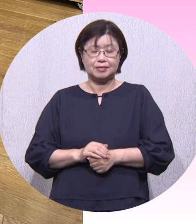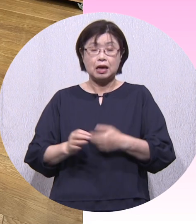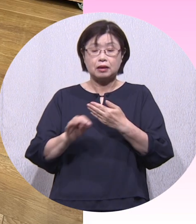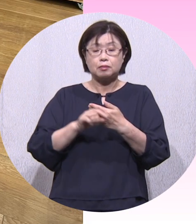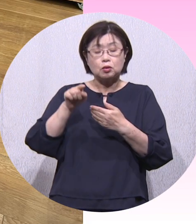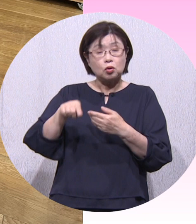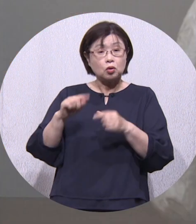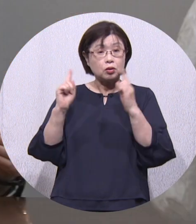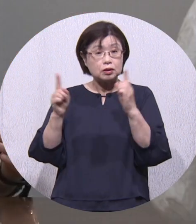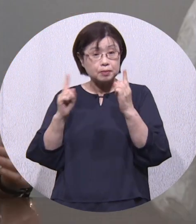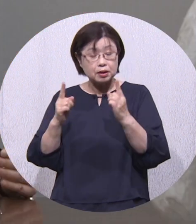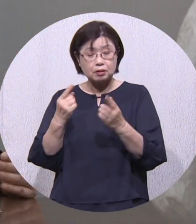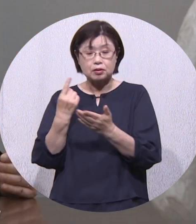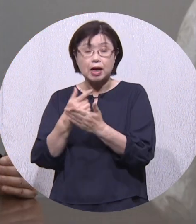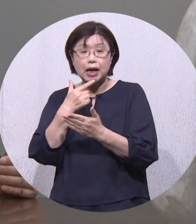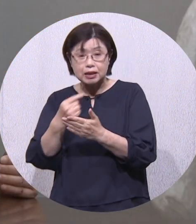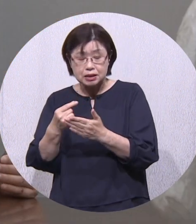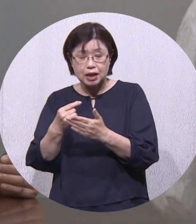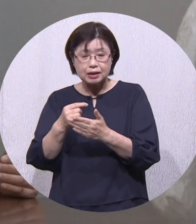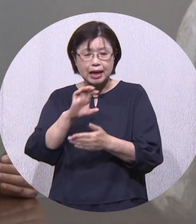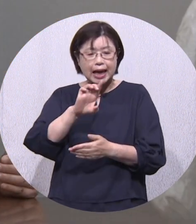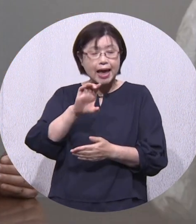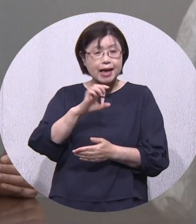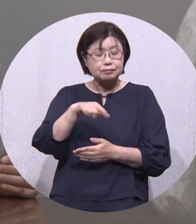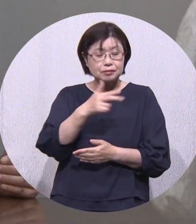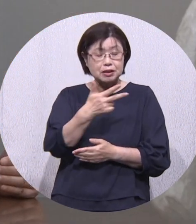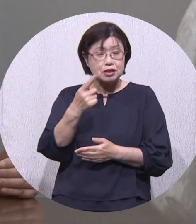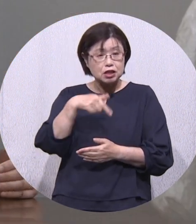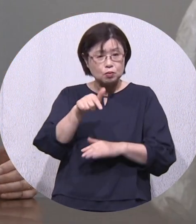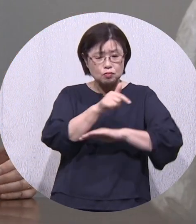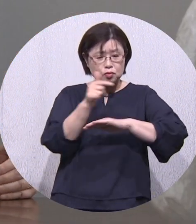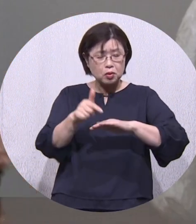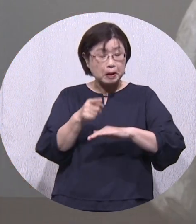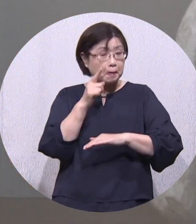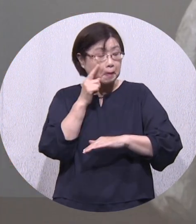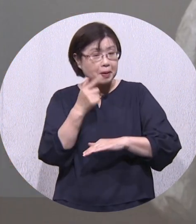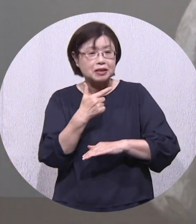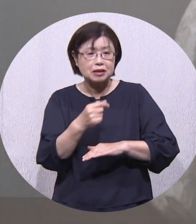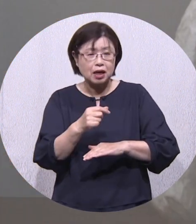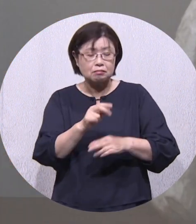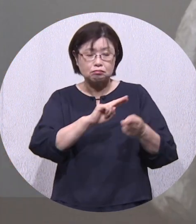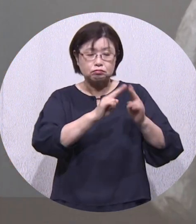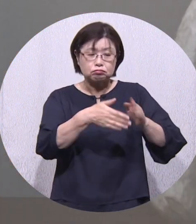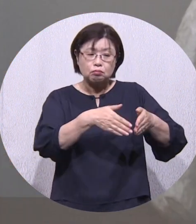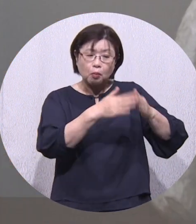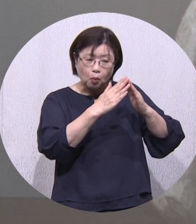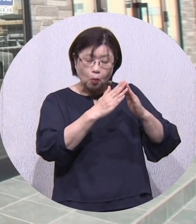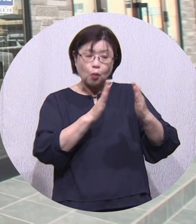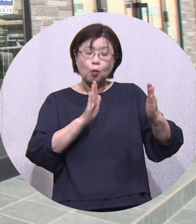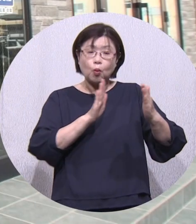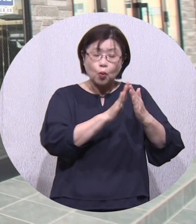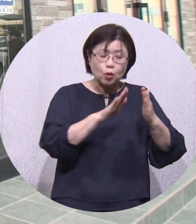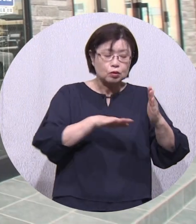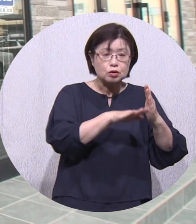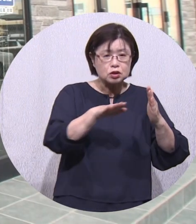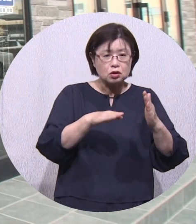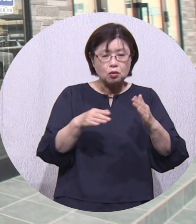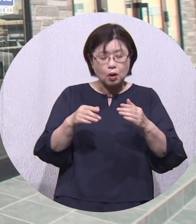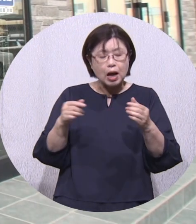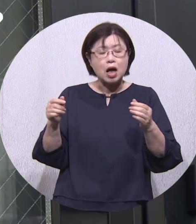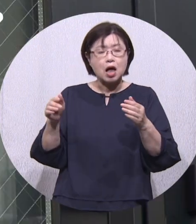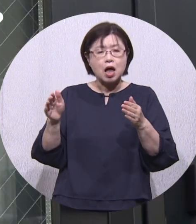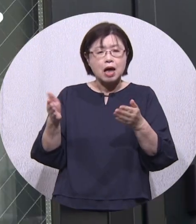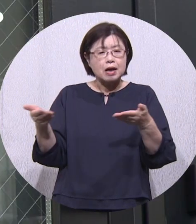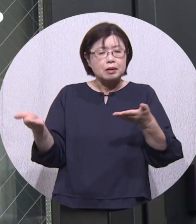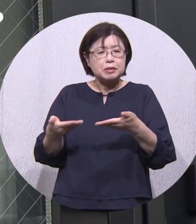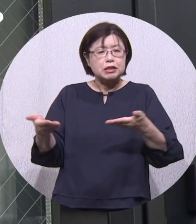に参加しようとか、このエンジンというプロジェクトに参加してみようとか、もう起業するよっていう方は近くに東広島ビジネスサポートセンター